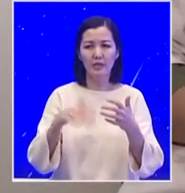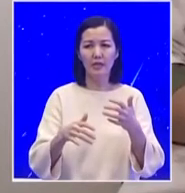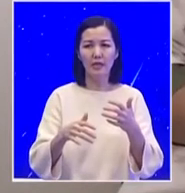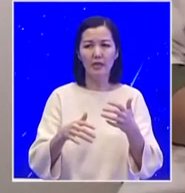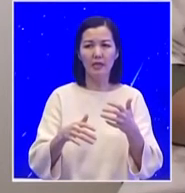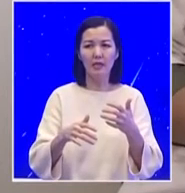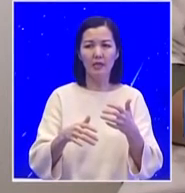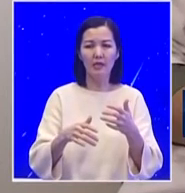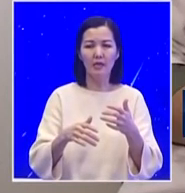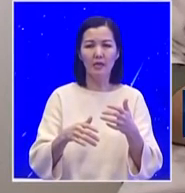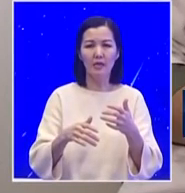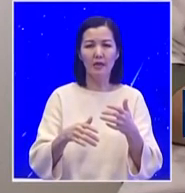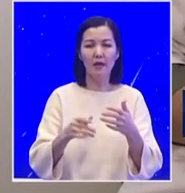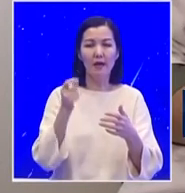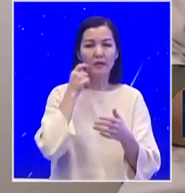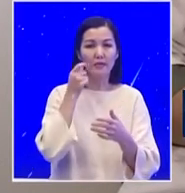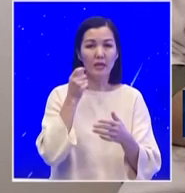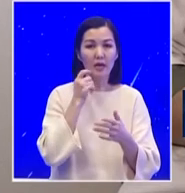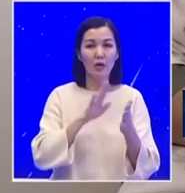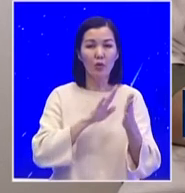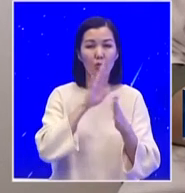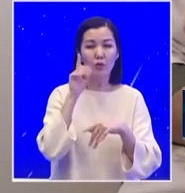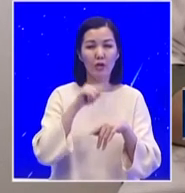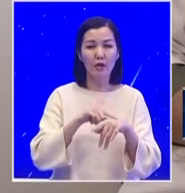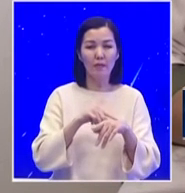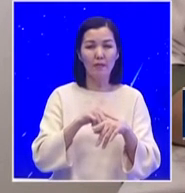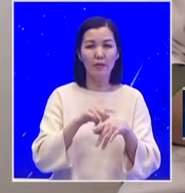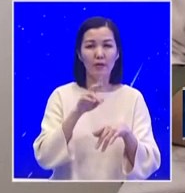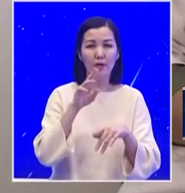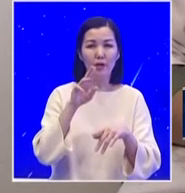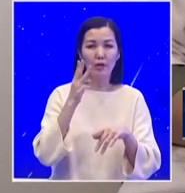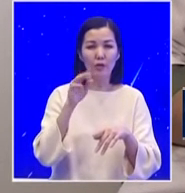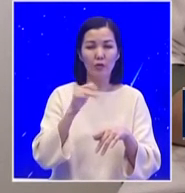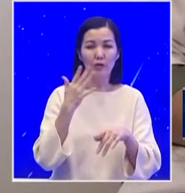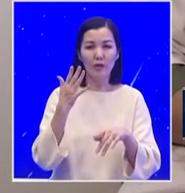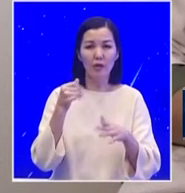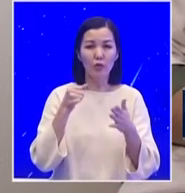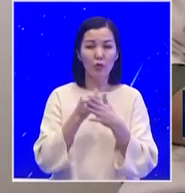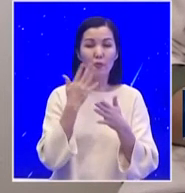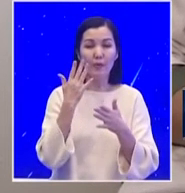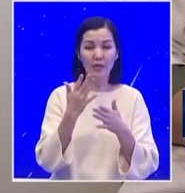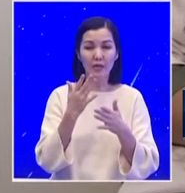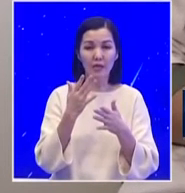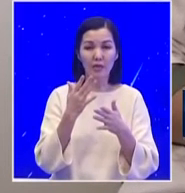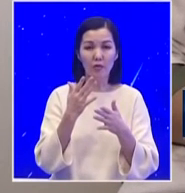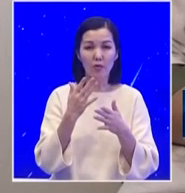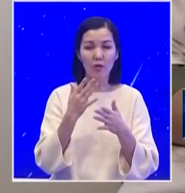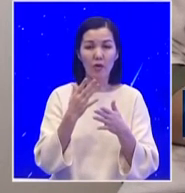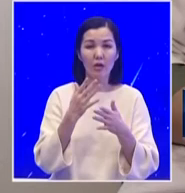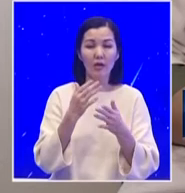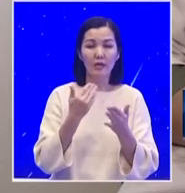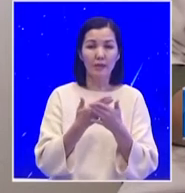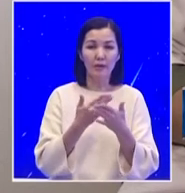Среднестатистический адамдалсах. Сахар утром должен быть в пределах нормы от 3,5 до 5,5 миллимоль. Уровень гликемии